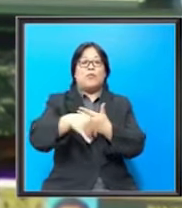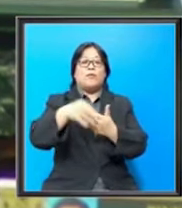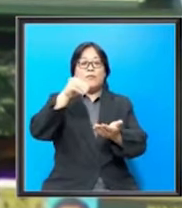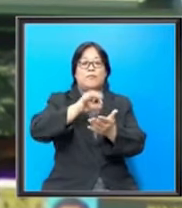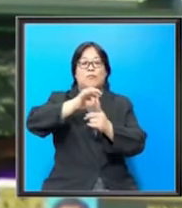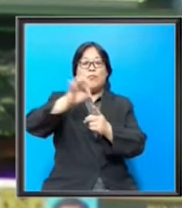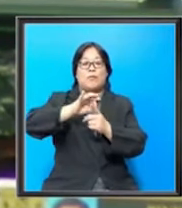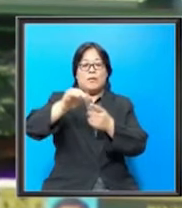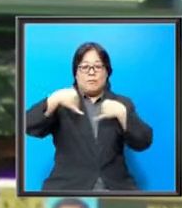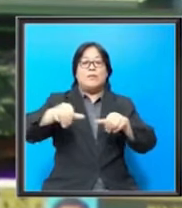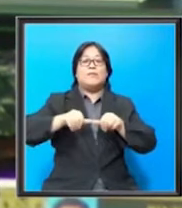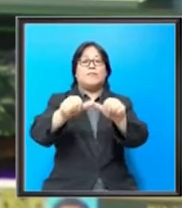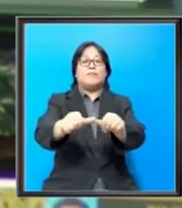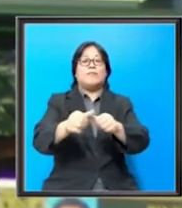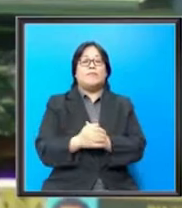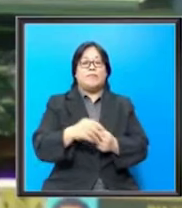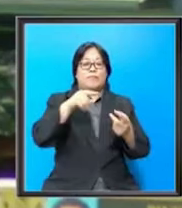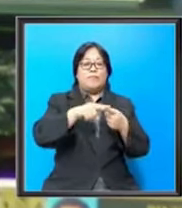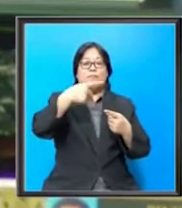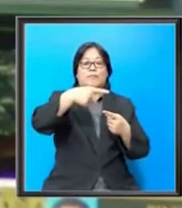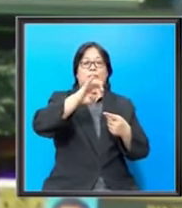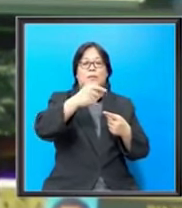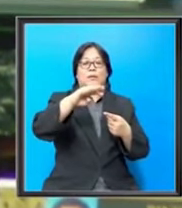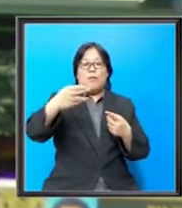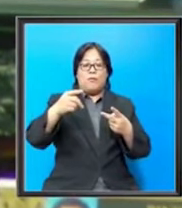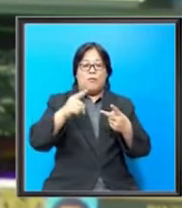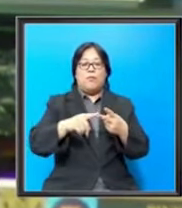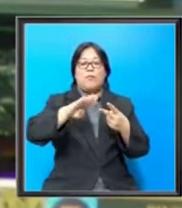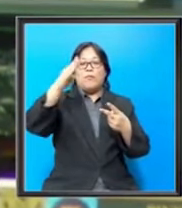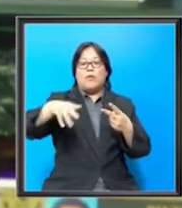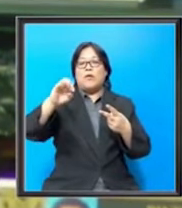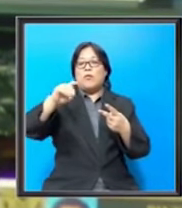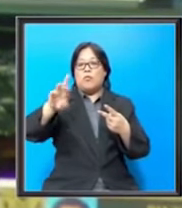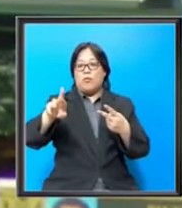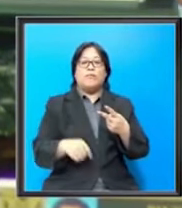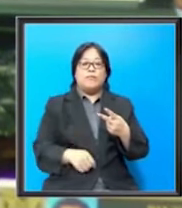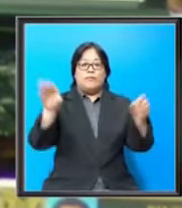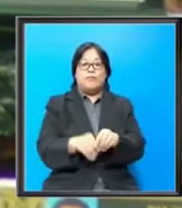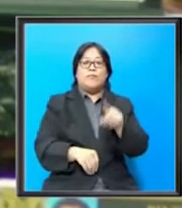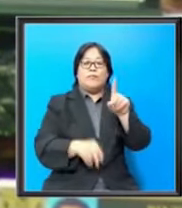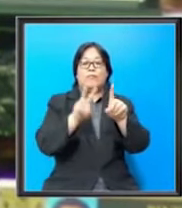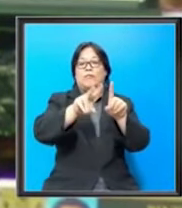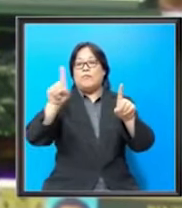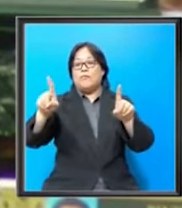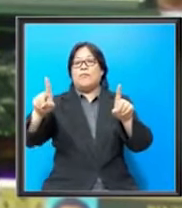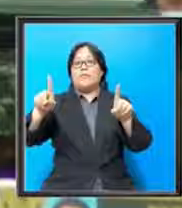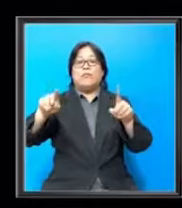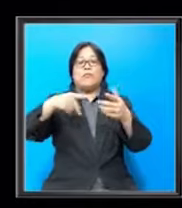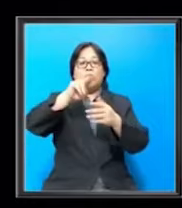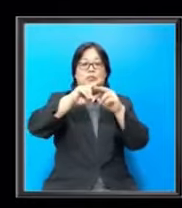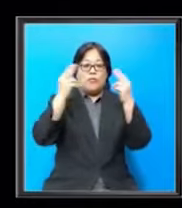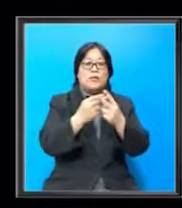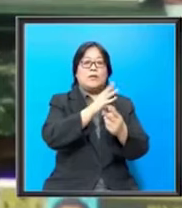Sabah untuk menjalankan seluruh package Pen Borneo secara PFI. Saya sokong. Ini